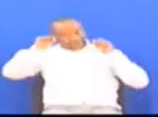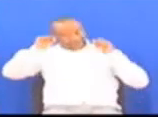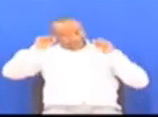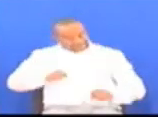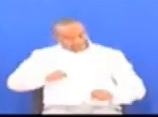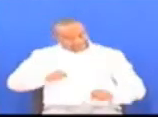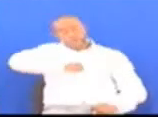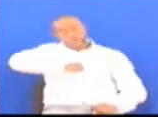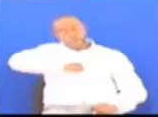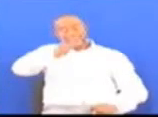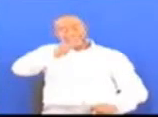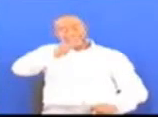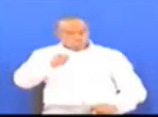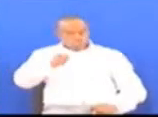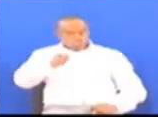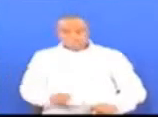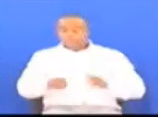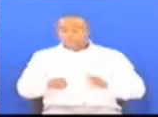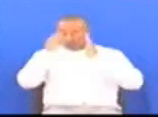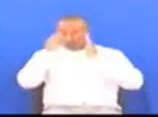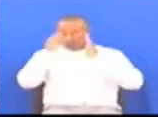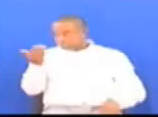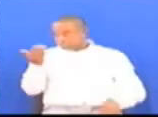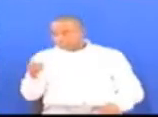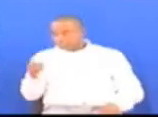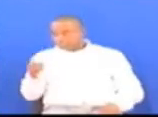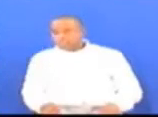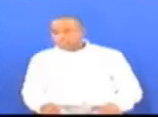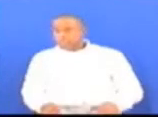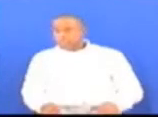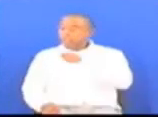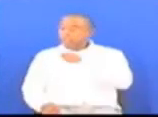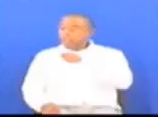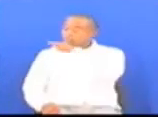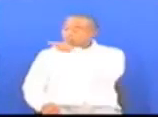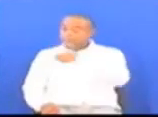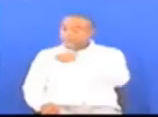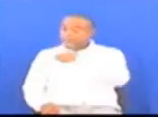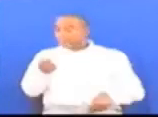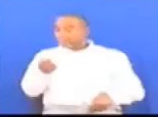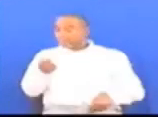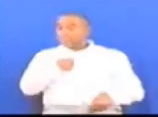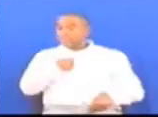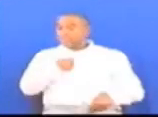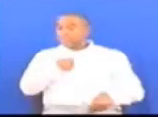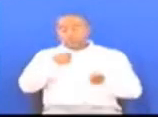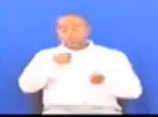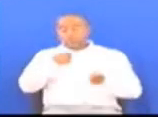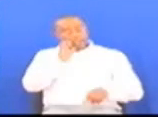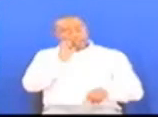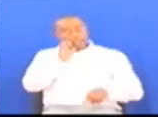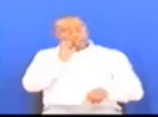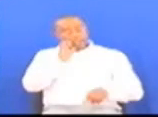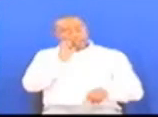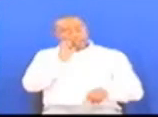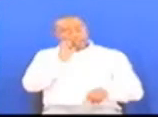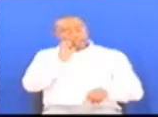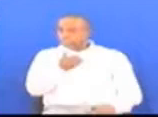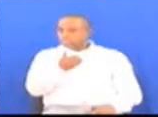kweli kweli. Mheshimiwa Spika, wewe na mimi tumeingia hapa mwaka 2000, tusiondoke kabla